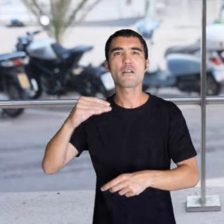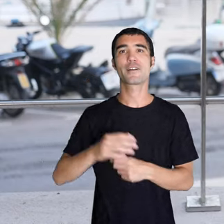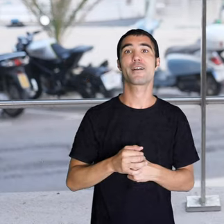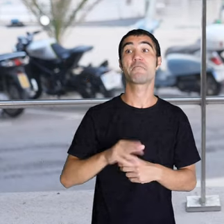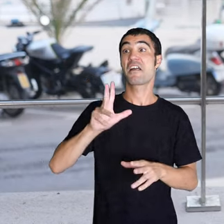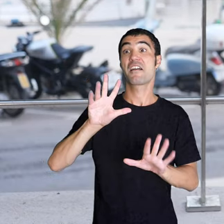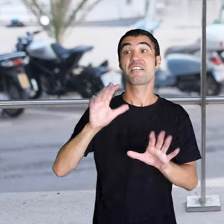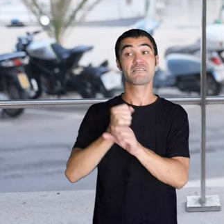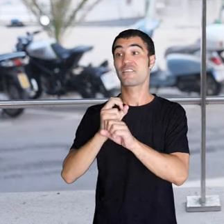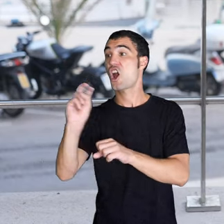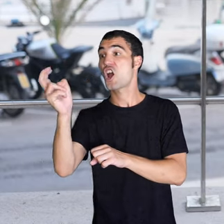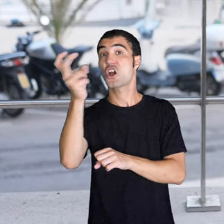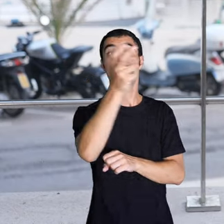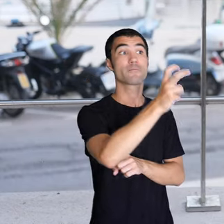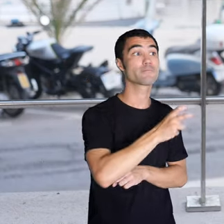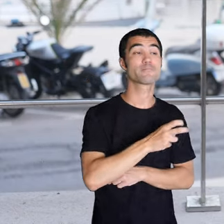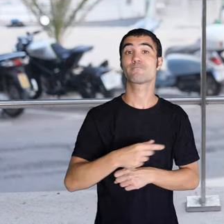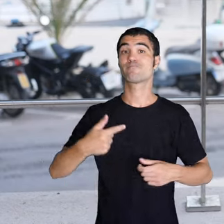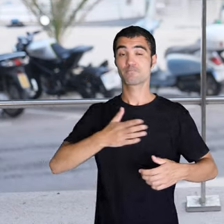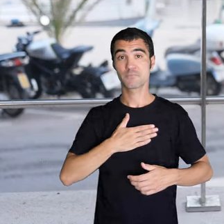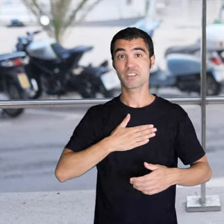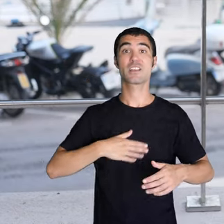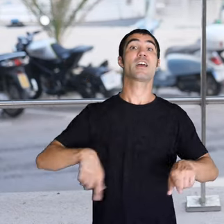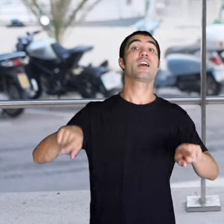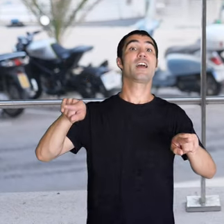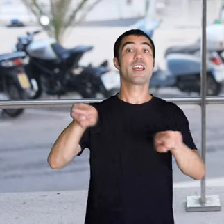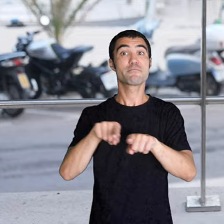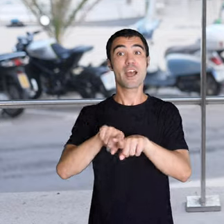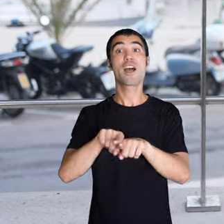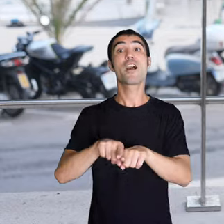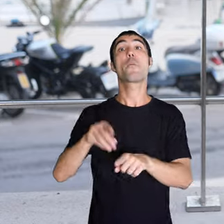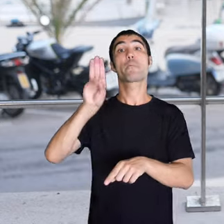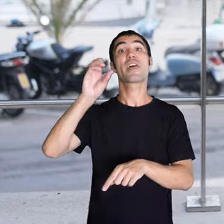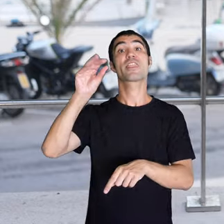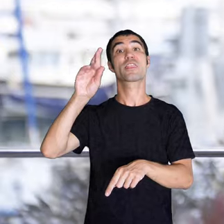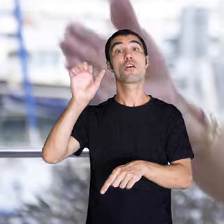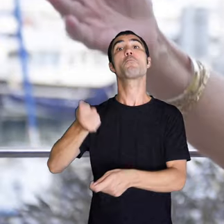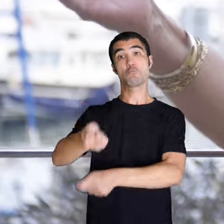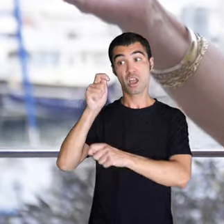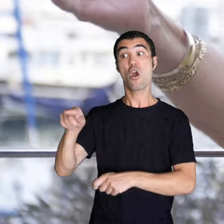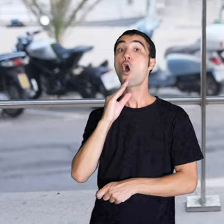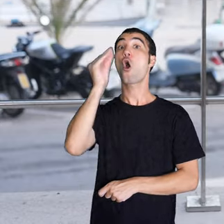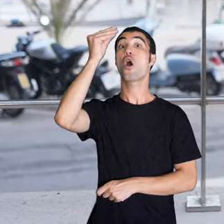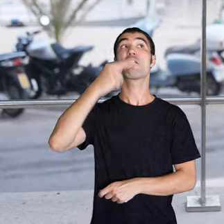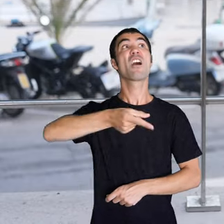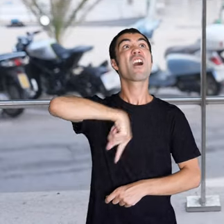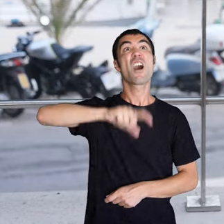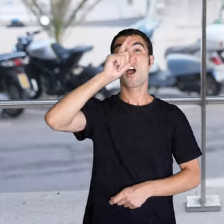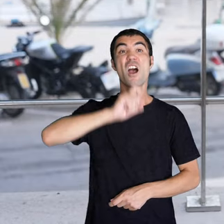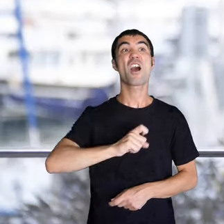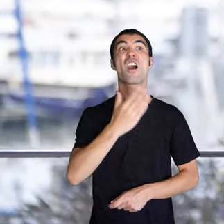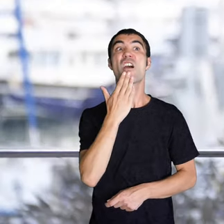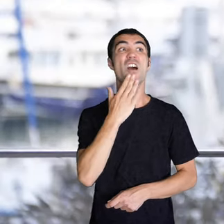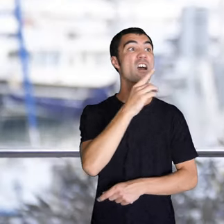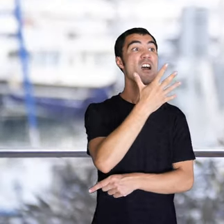altres feines el meu germà pescava, el meu Pedro i era ben jove quant d'any teníem? 15 o